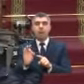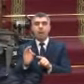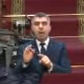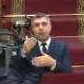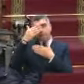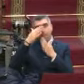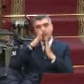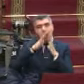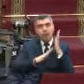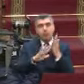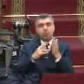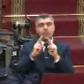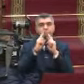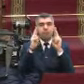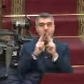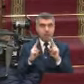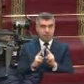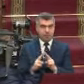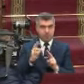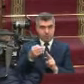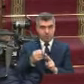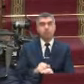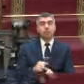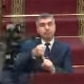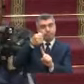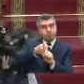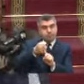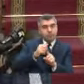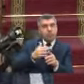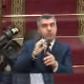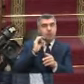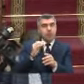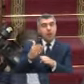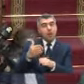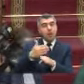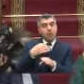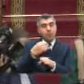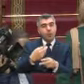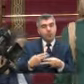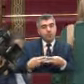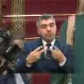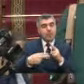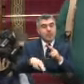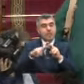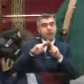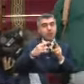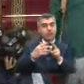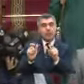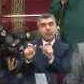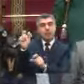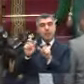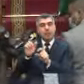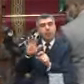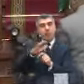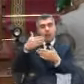الفساد. في الوقت اللي كنا كنتظروا مواصلة الجهود المبذولة ومن ضمن هذا الشيء اللي ذكرتي دابا السيدة الوزيرة، ونخفوا من قلق المغاربه واللي استبشروا خيرا